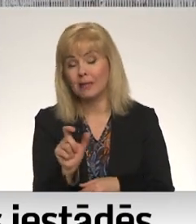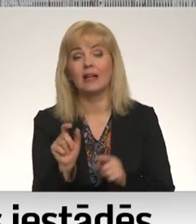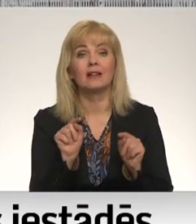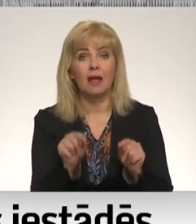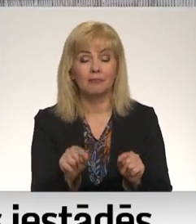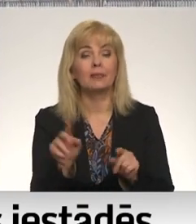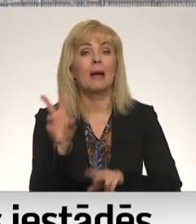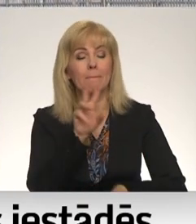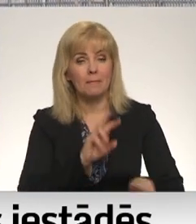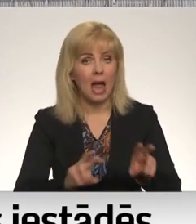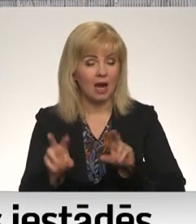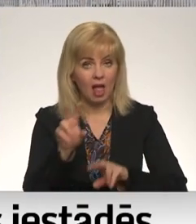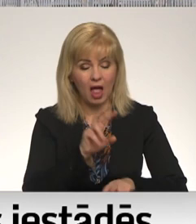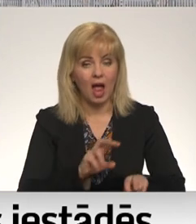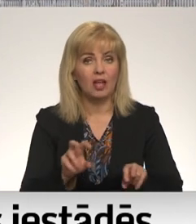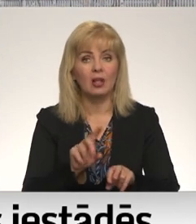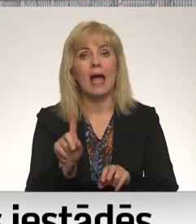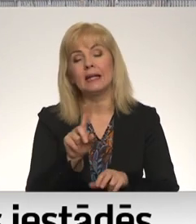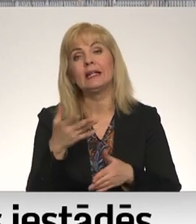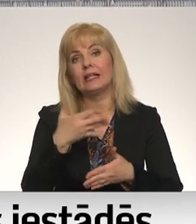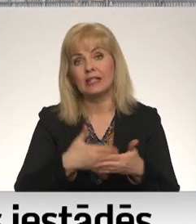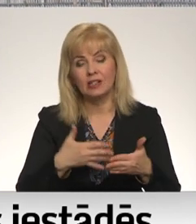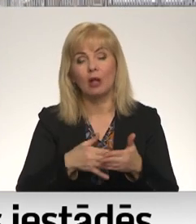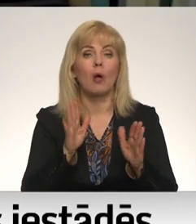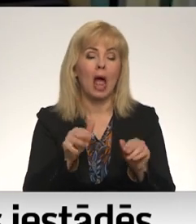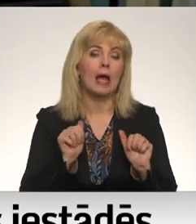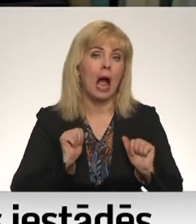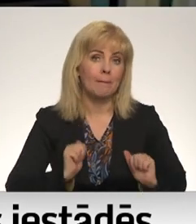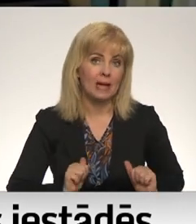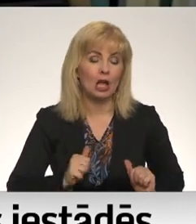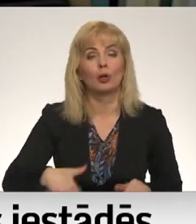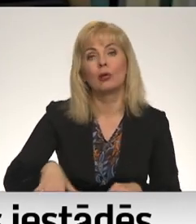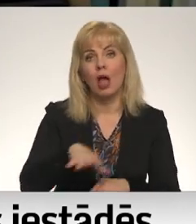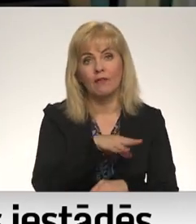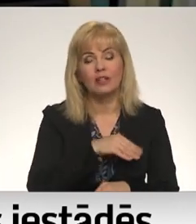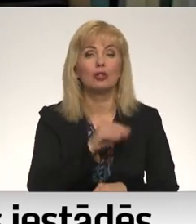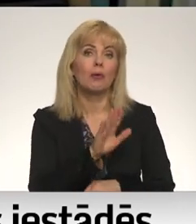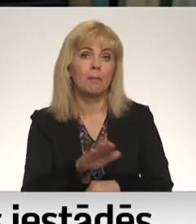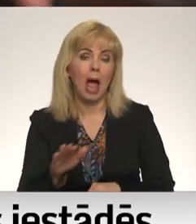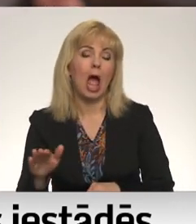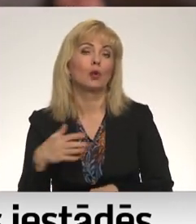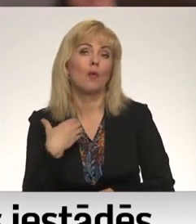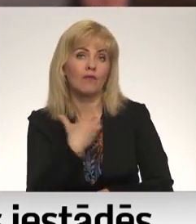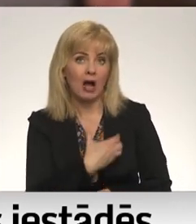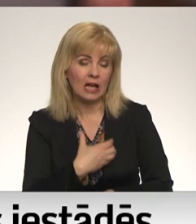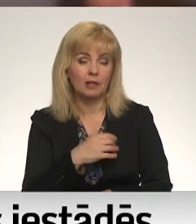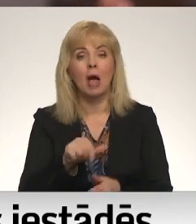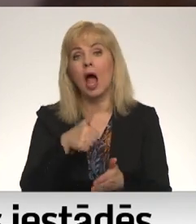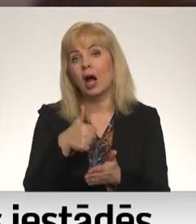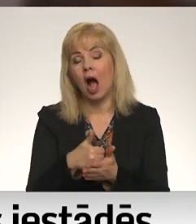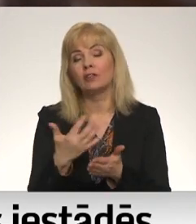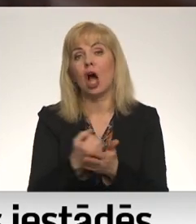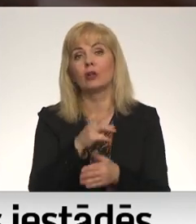tiek meklēti risinājumu, lai apmierinātu visu bērnu vajadzības. Primāri jāatrod